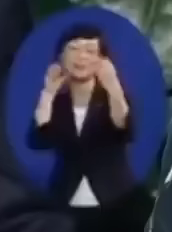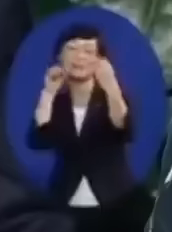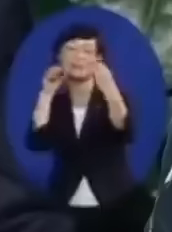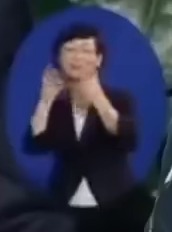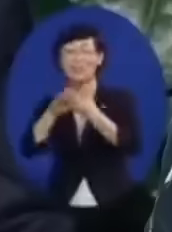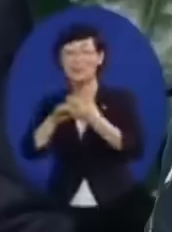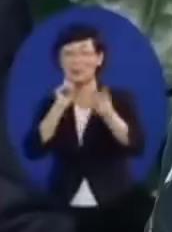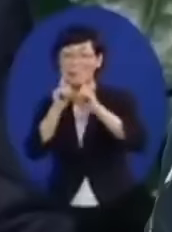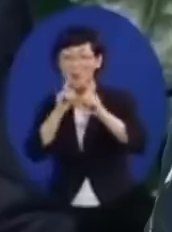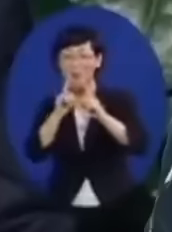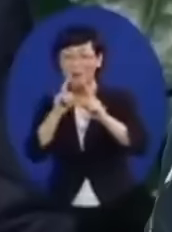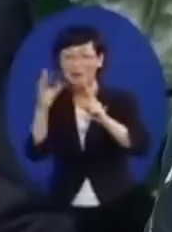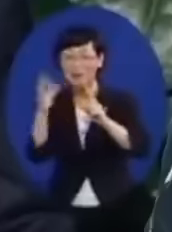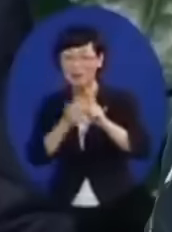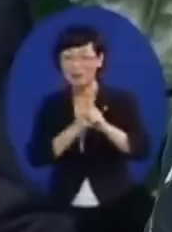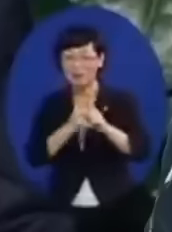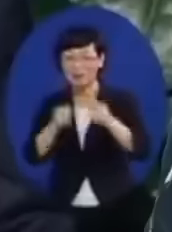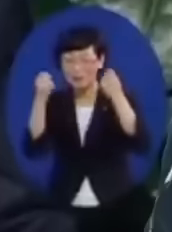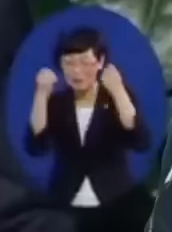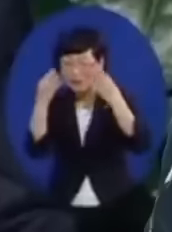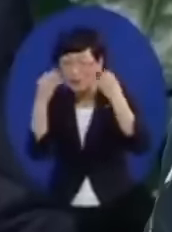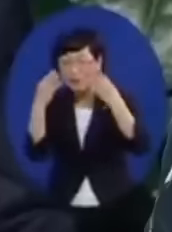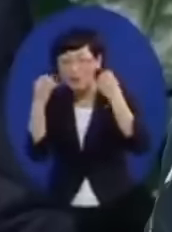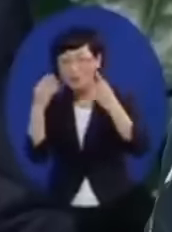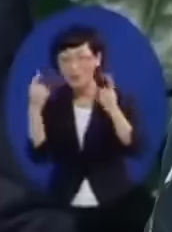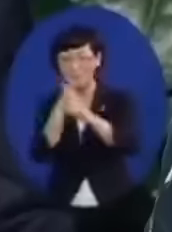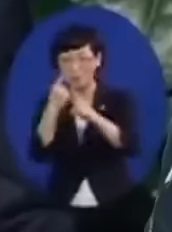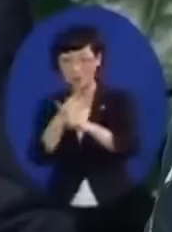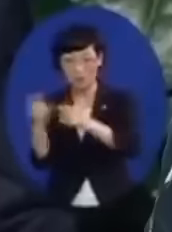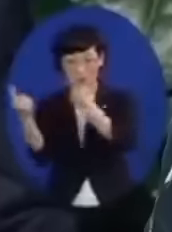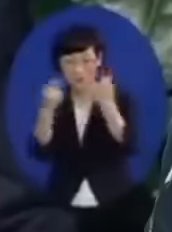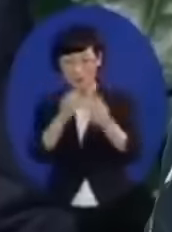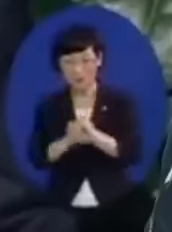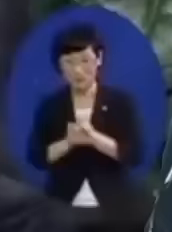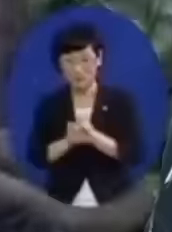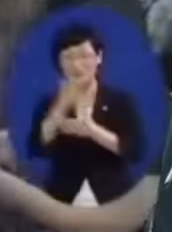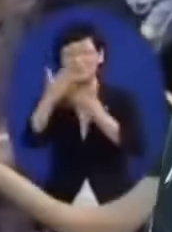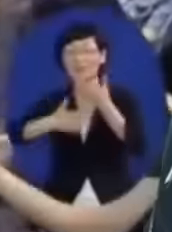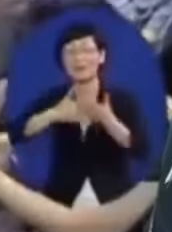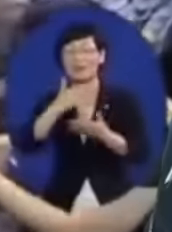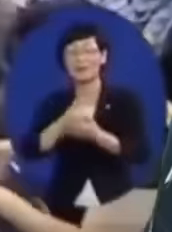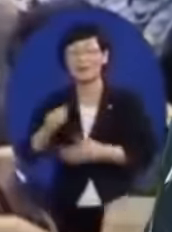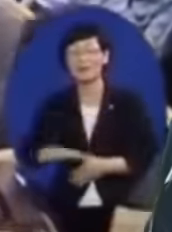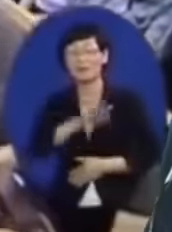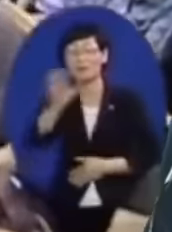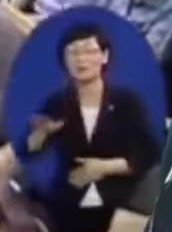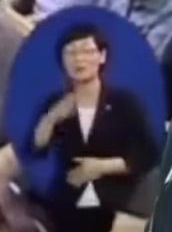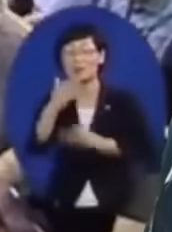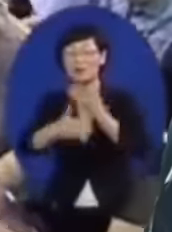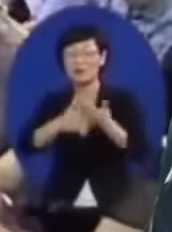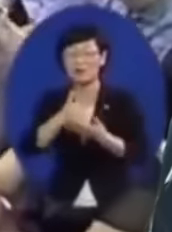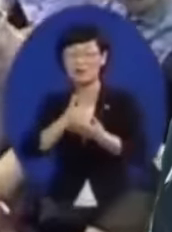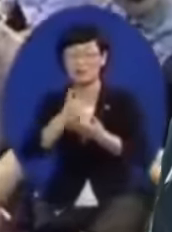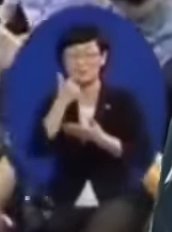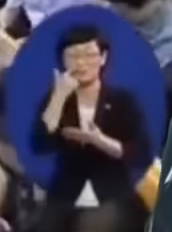날로 새로워지지 아니할 수가 없는 것입니다. 우리 기도드리겠습니다. 하나님 우리 아버지,